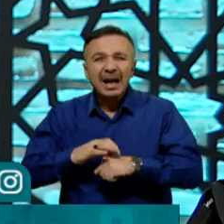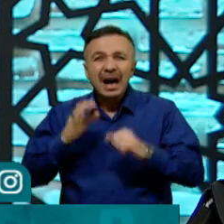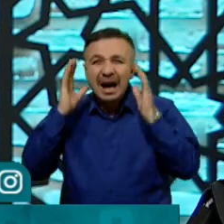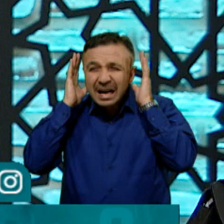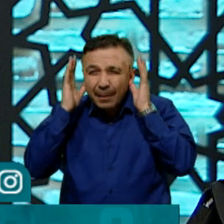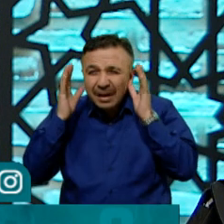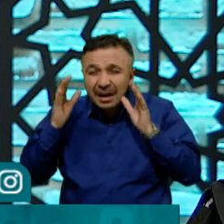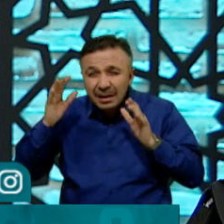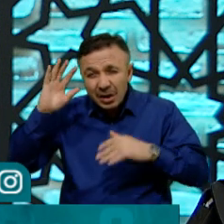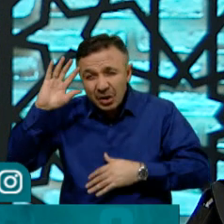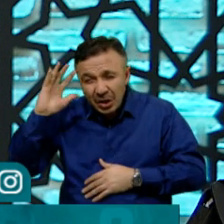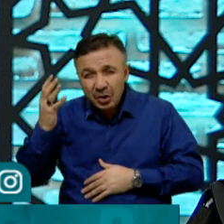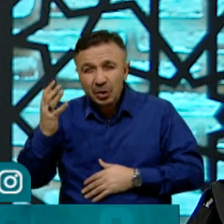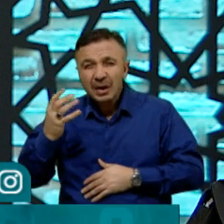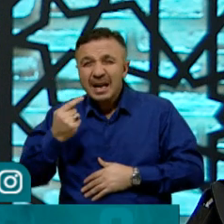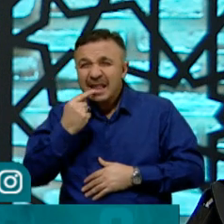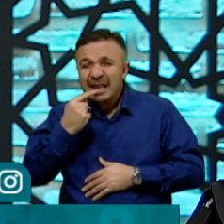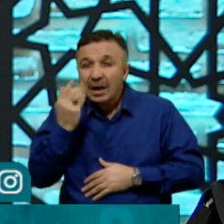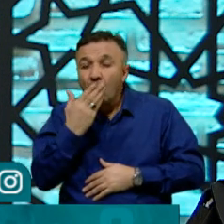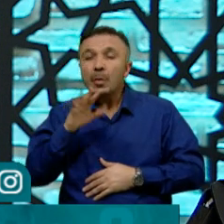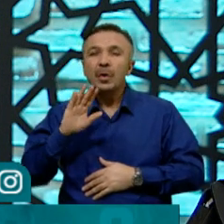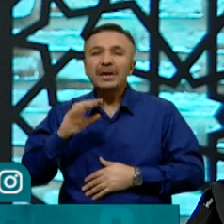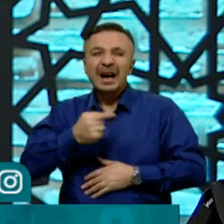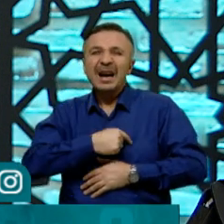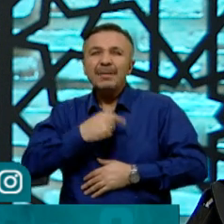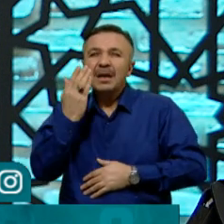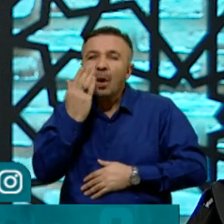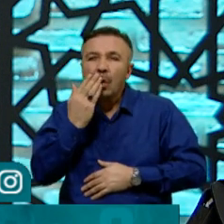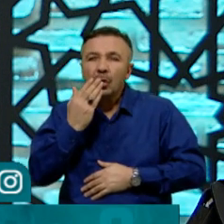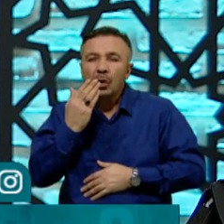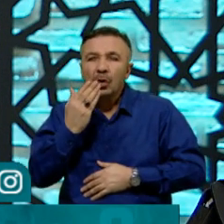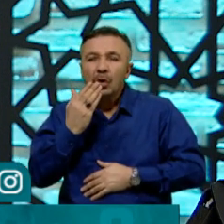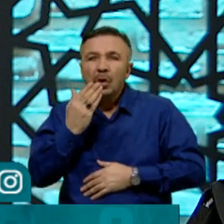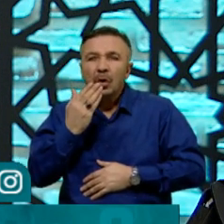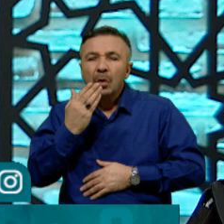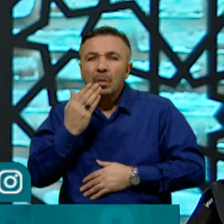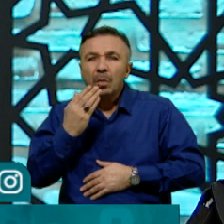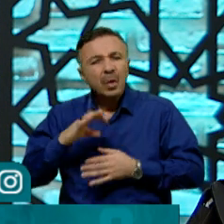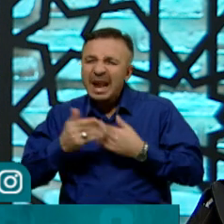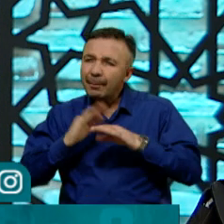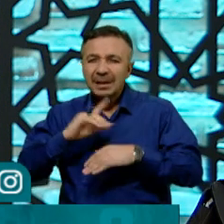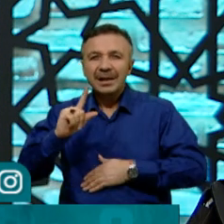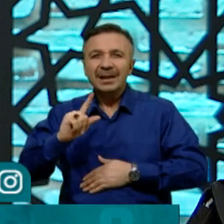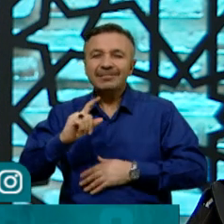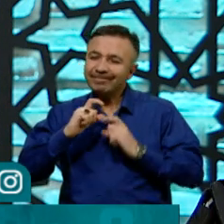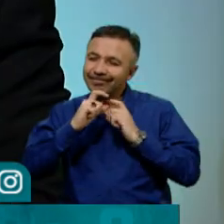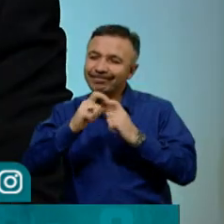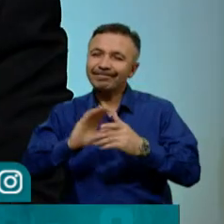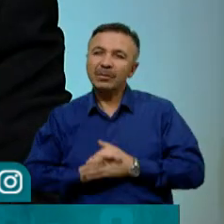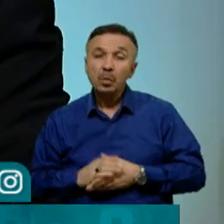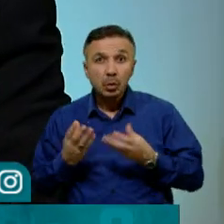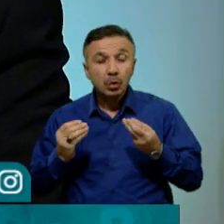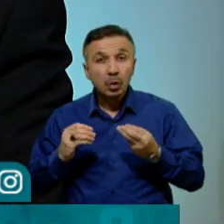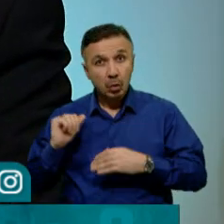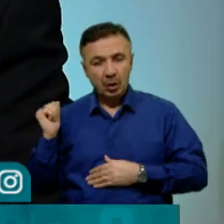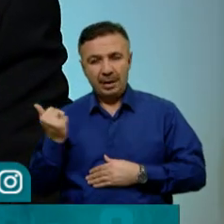diliyle okumuyor da kalbiyle okuyor bu durum acaba kabul edilebilir bir durum mu Lütfen Hocama sorar mısınız yani bu çok